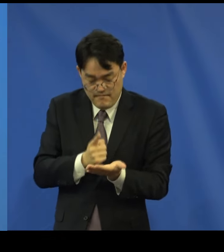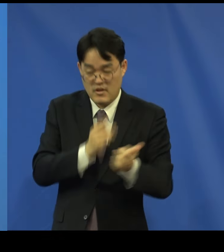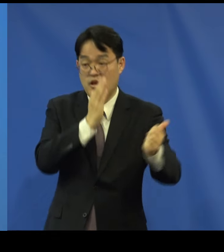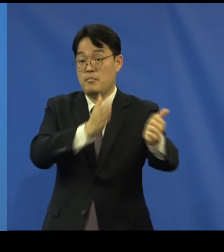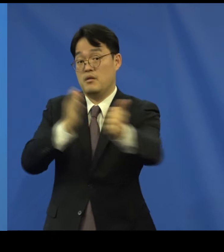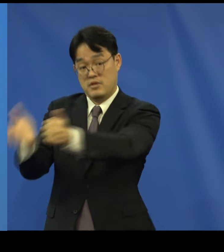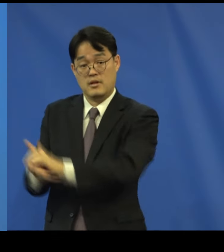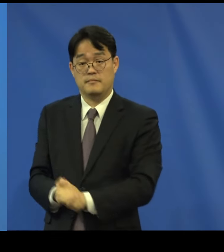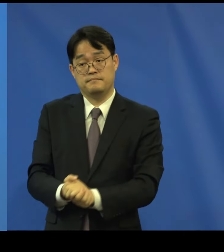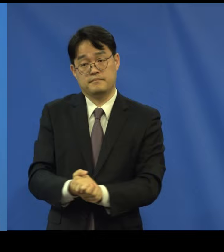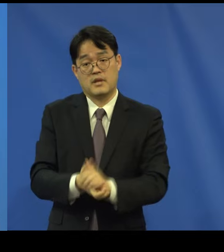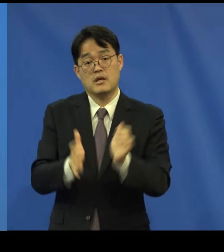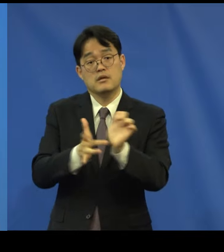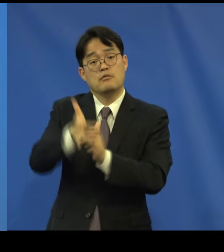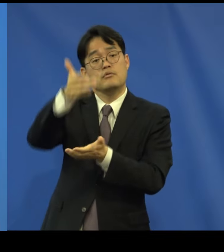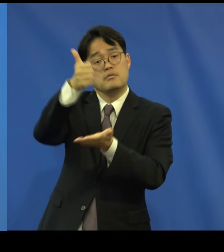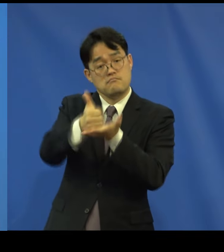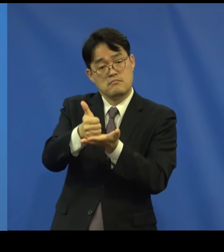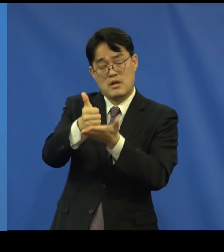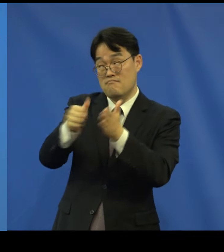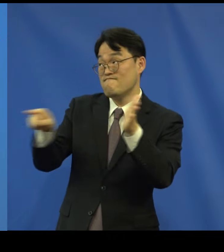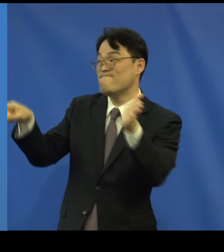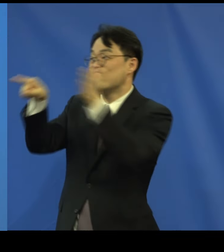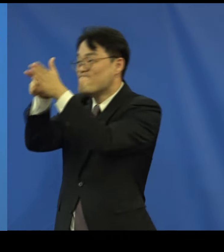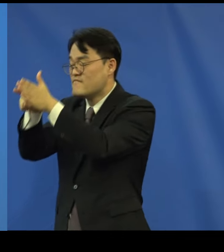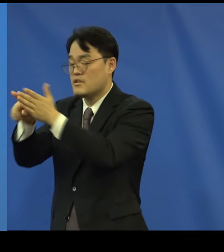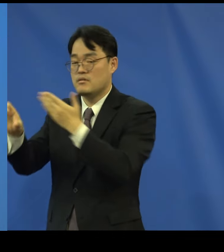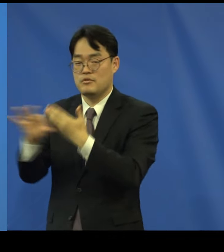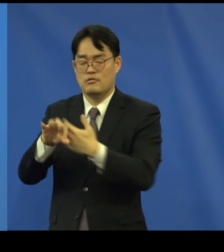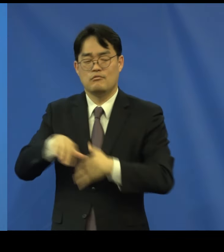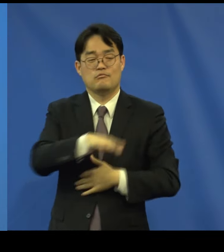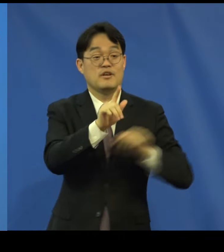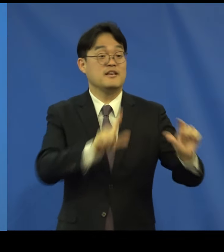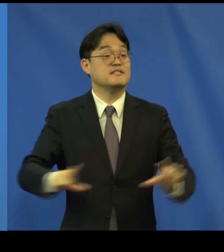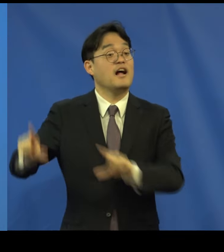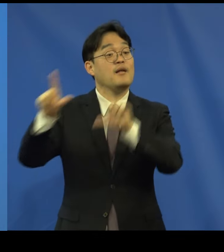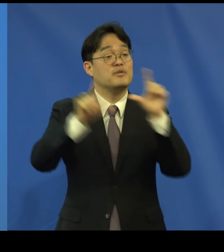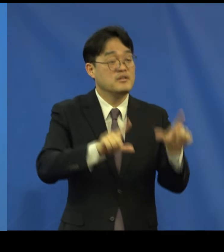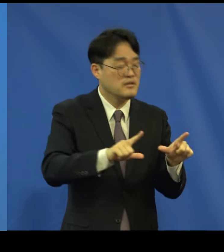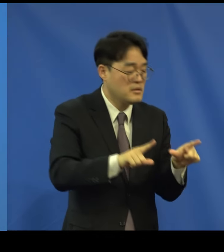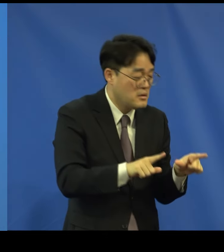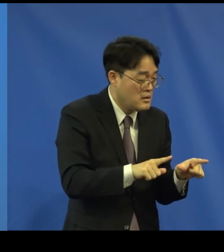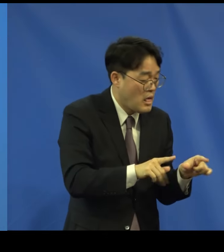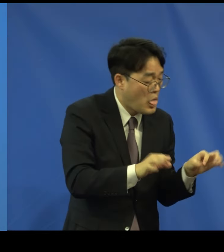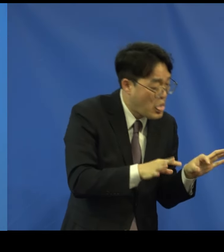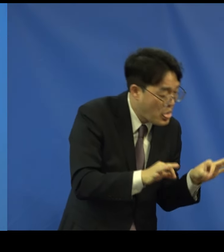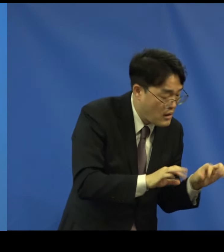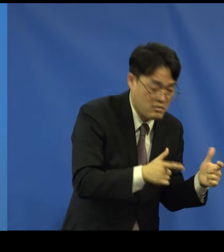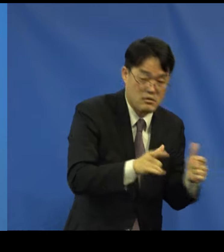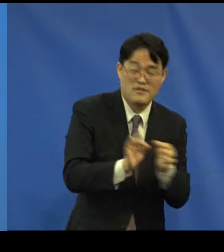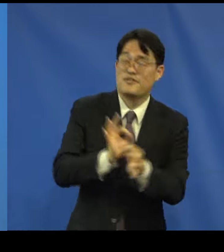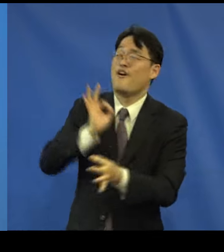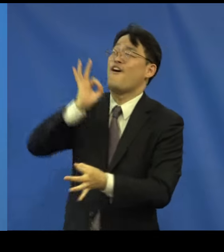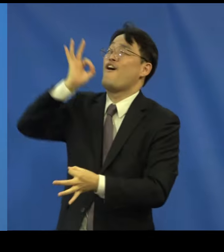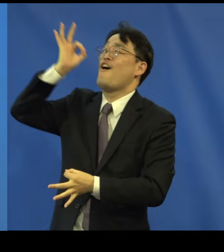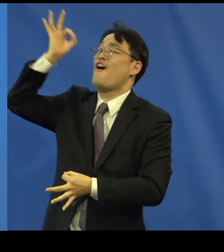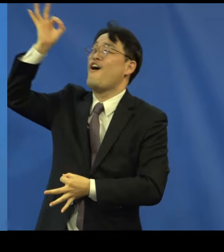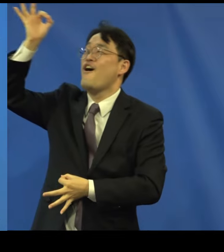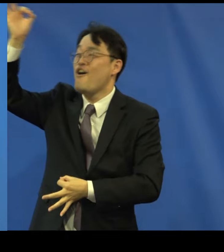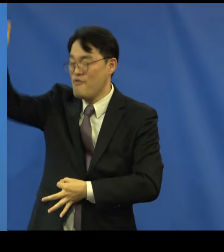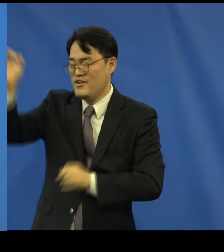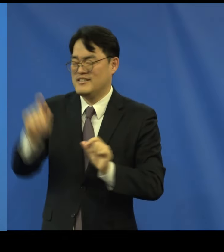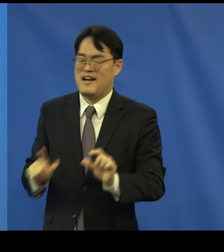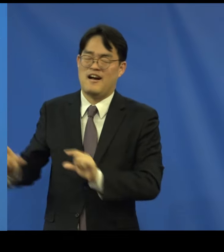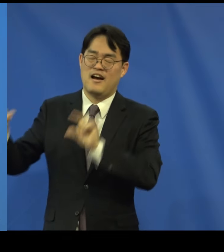순간. 예수를 믿는 순간 이미 우리의 삶은 영원에 접속됐어요. 영생의 삶이 시작되었어요. 이제는 죽어도